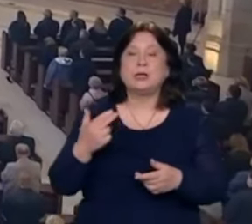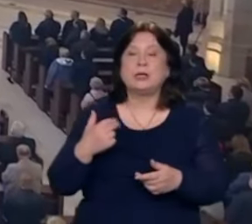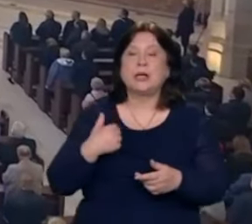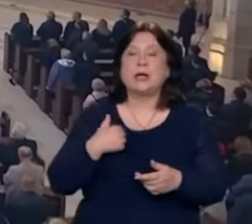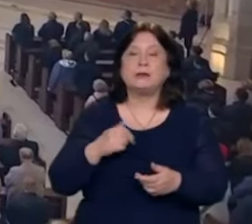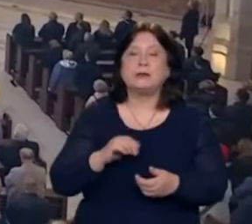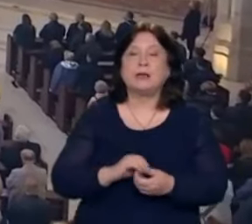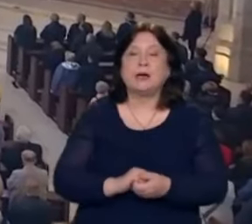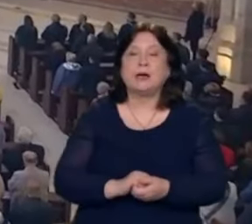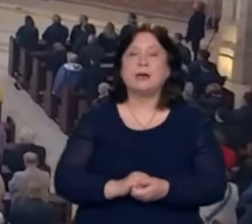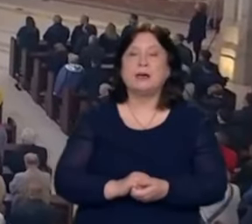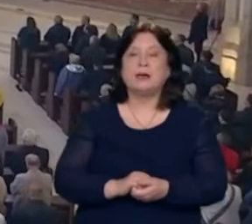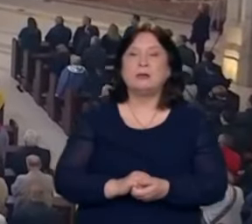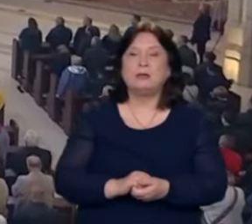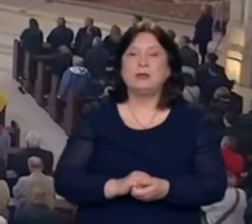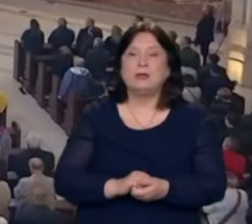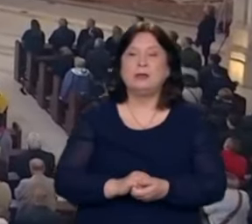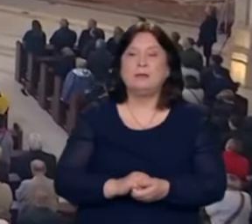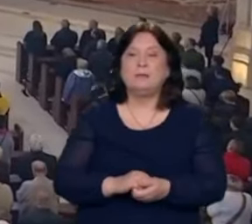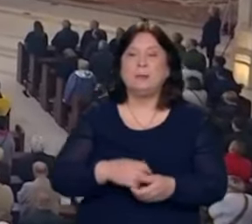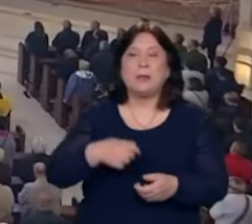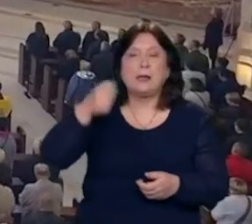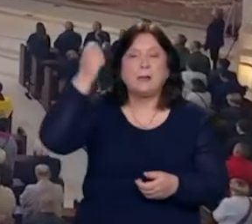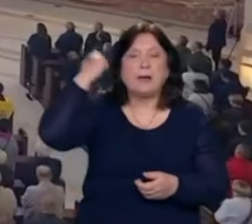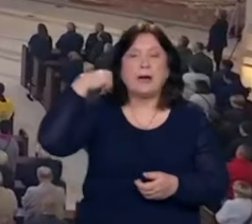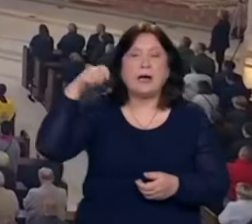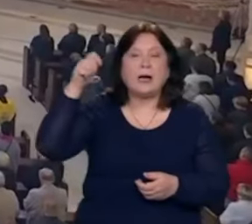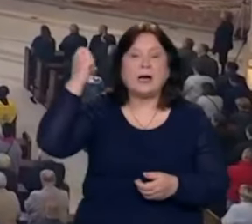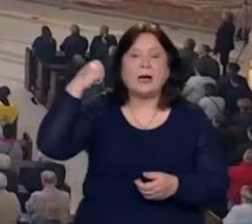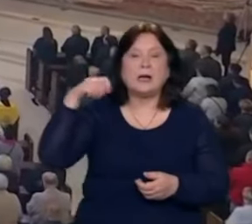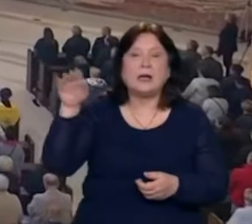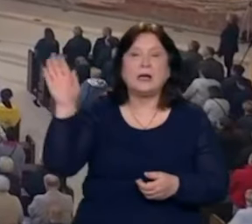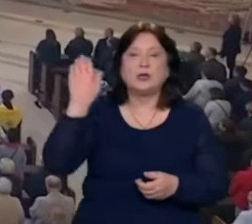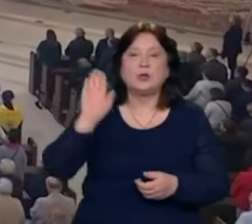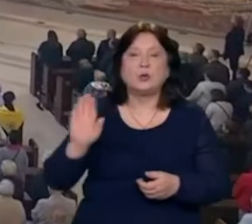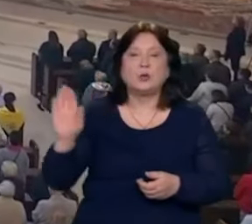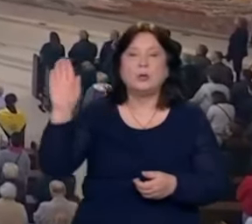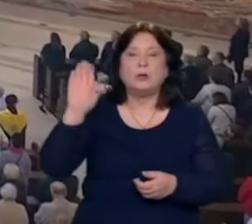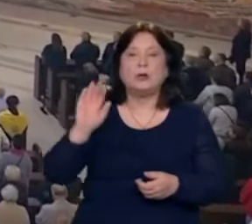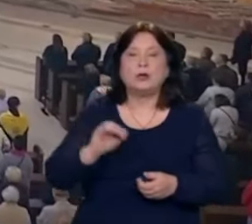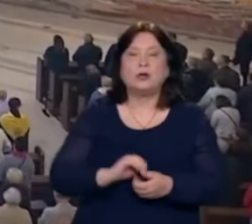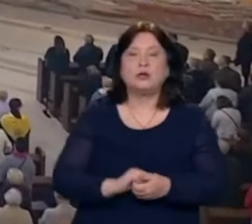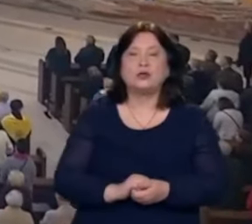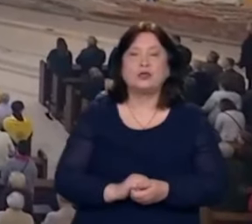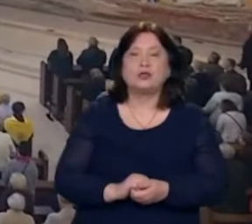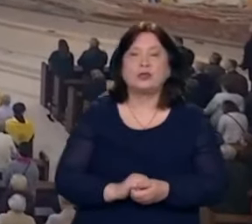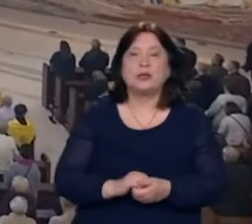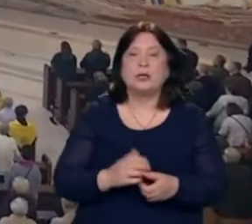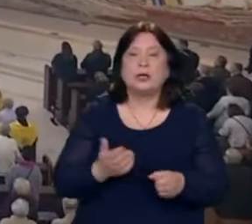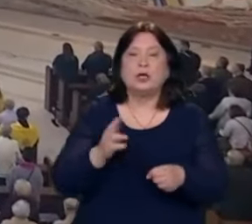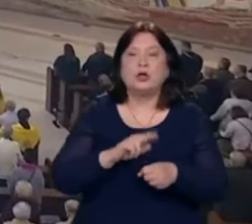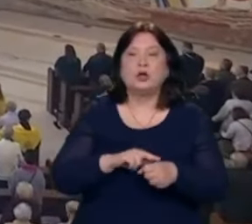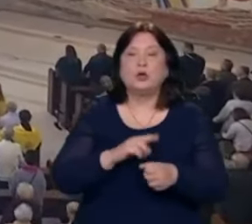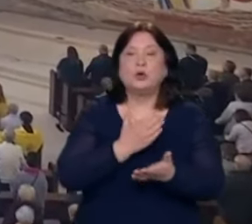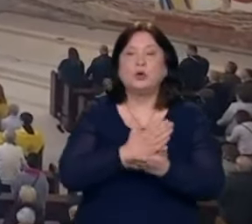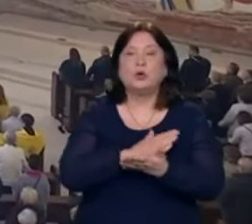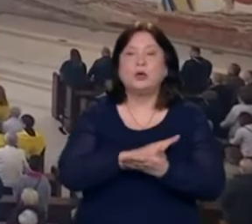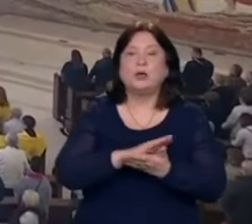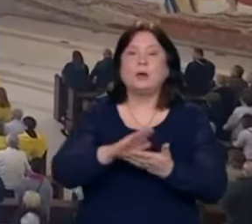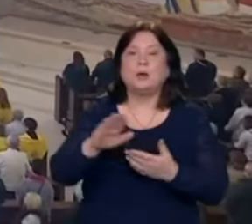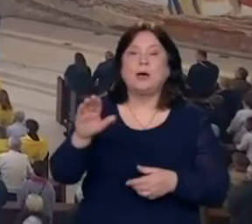się nad nami baranku Boży